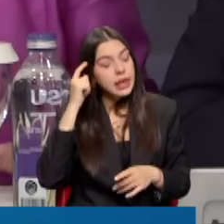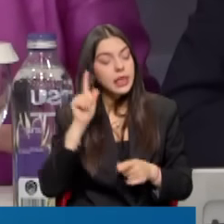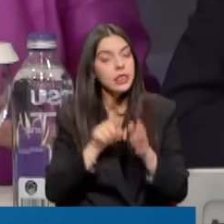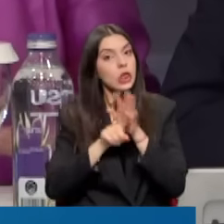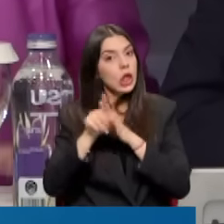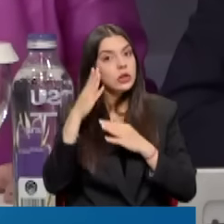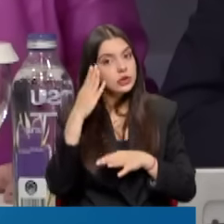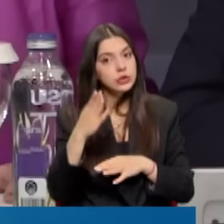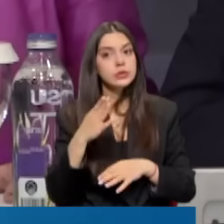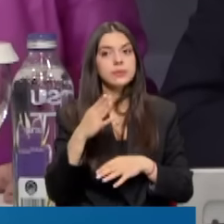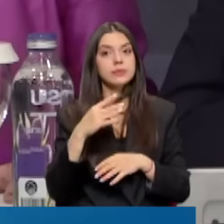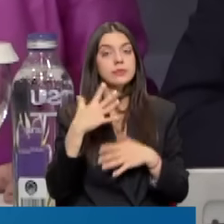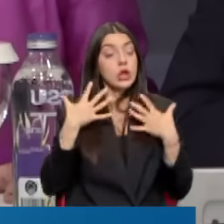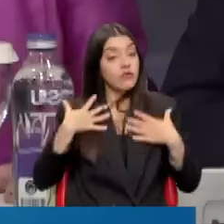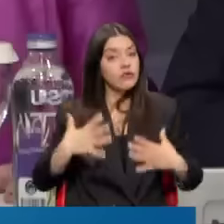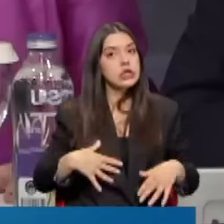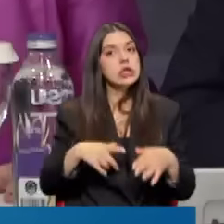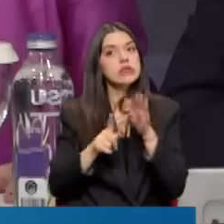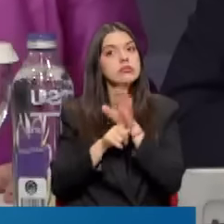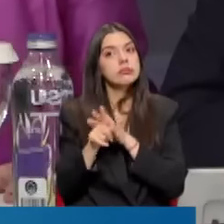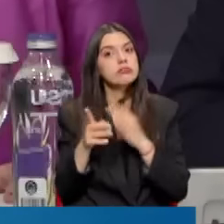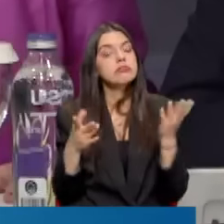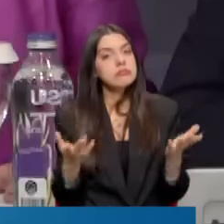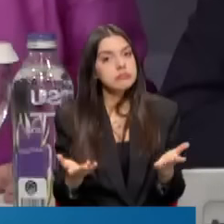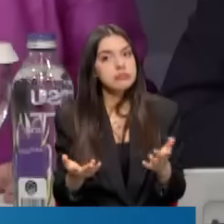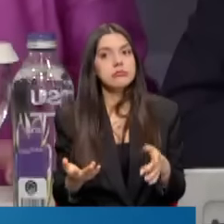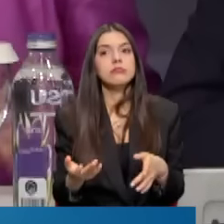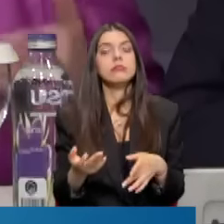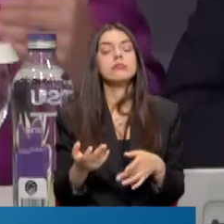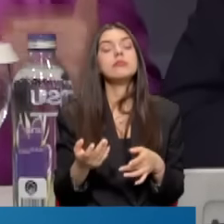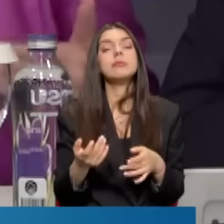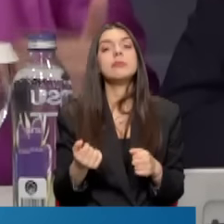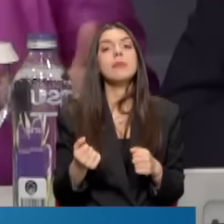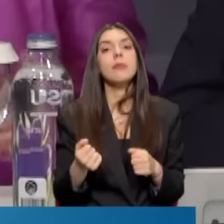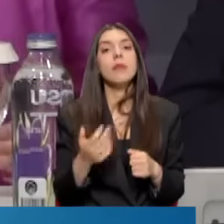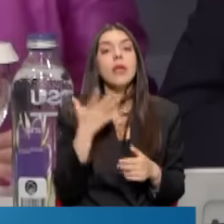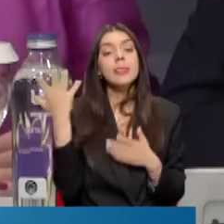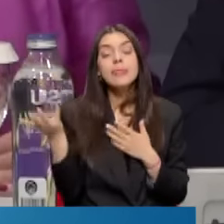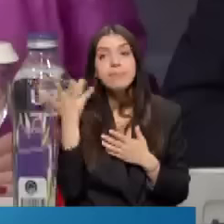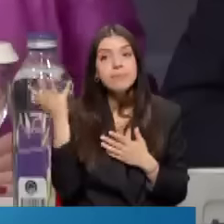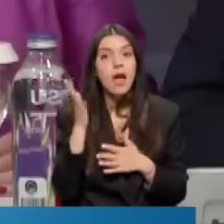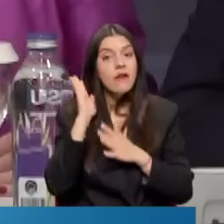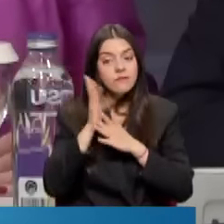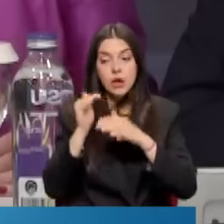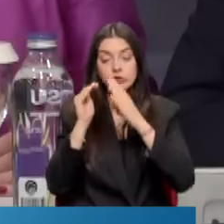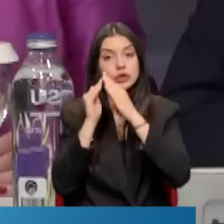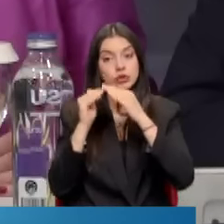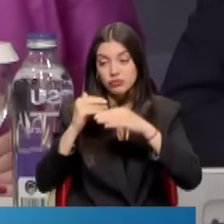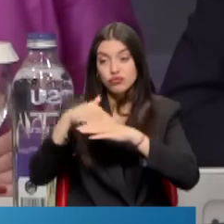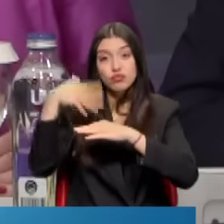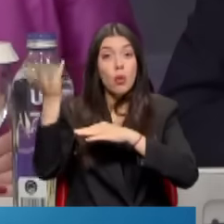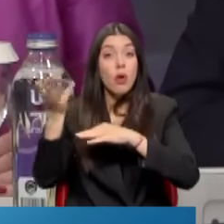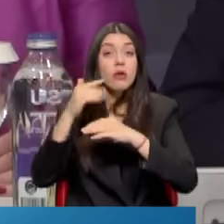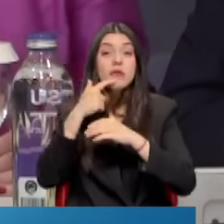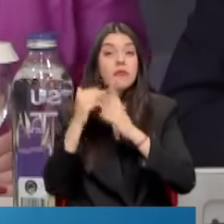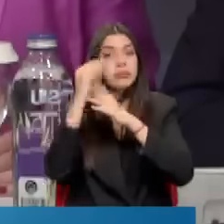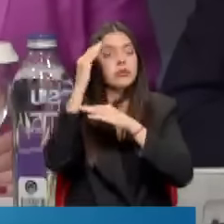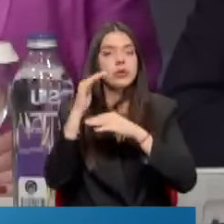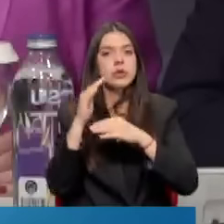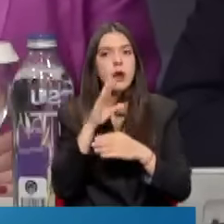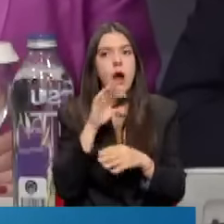ilişkili Bağışıklık sisteminin gelişimiyle ilişkili daha ileride ortaya çıkabilecek olan